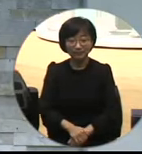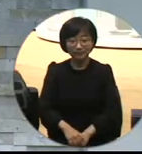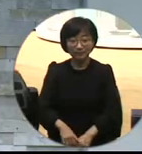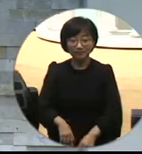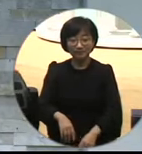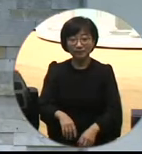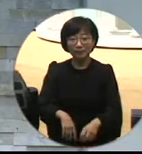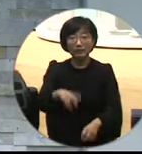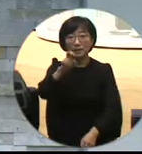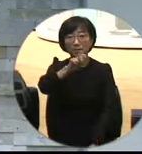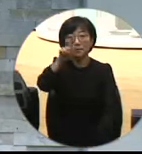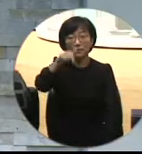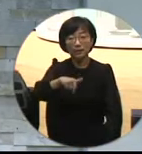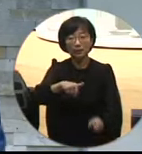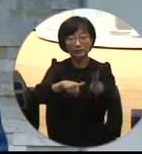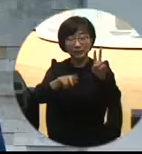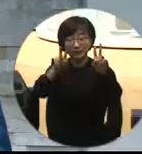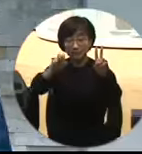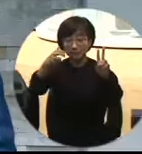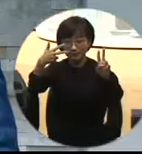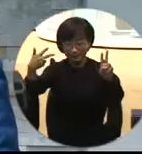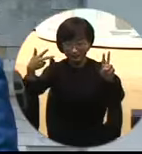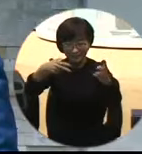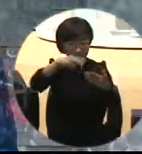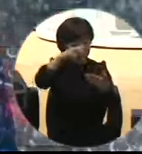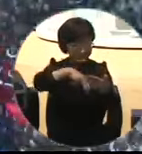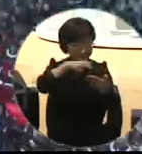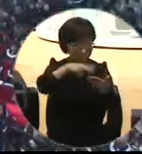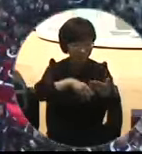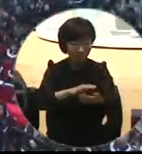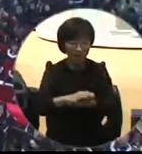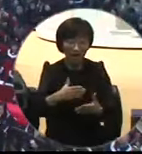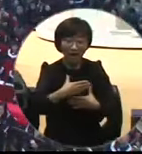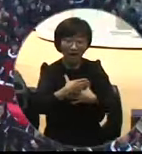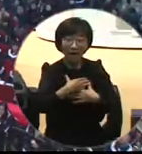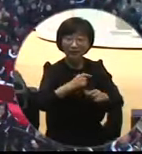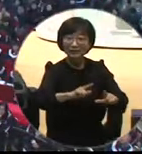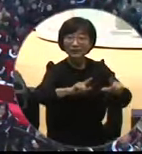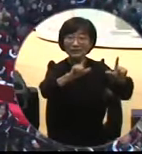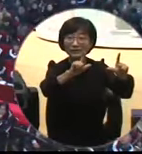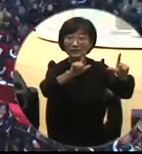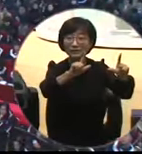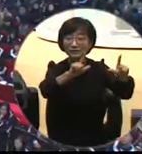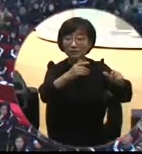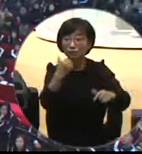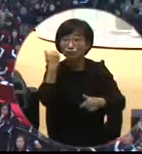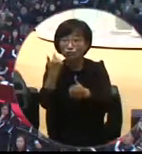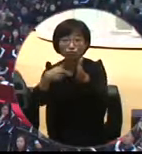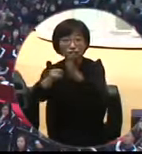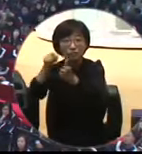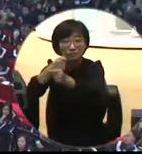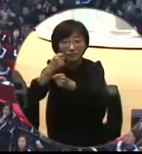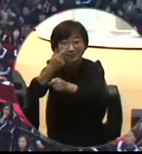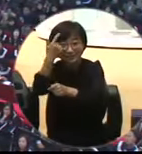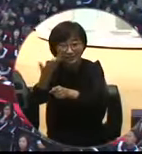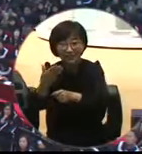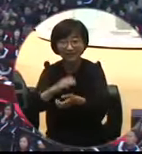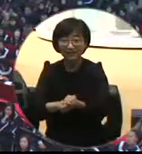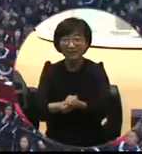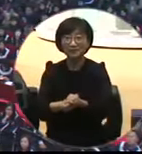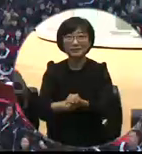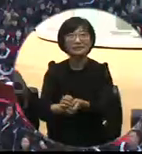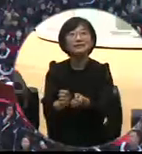마가복음 2장 27절에 보면 예수님께서 안식일이 사람을 위하여 있는 것이요 사람이 안식을 위하여 있는